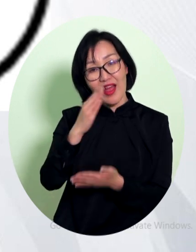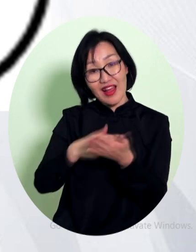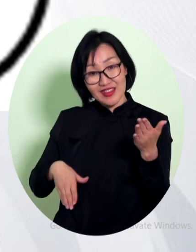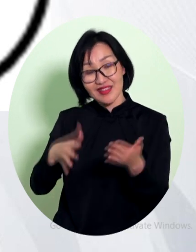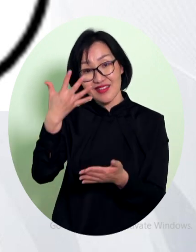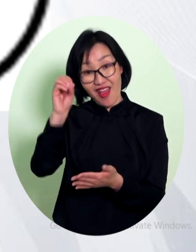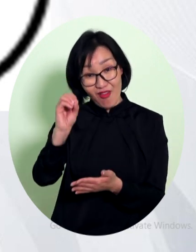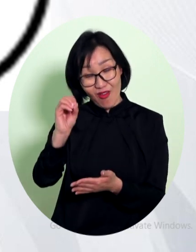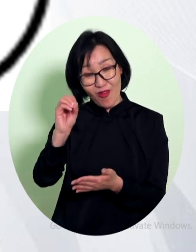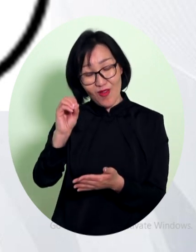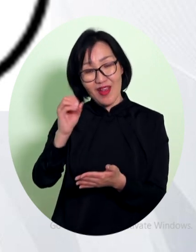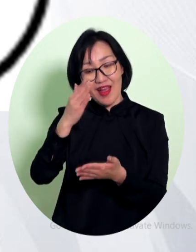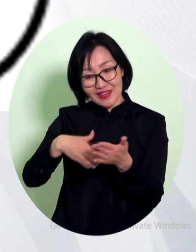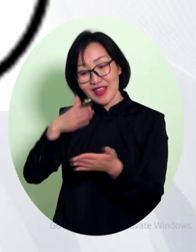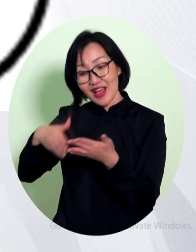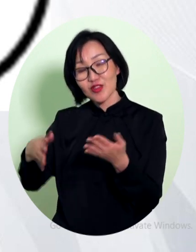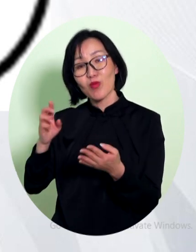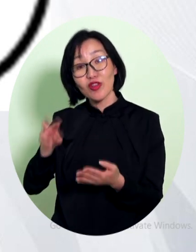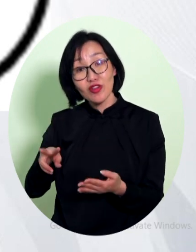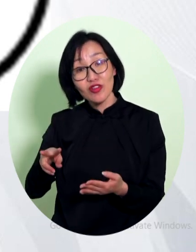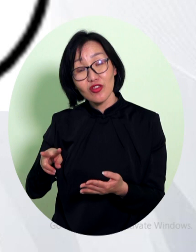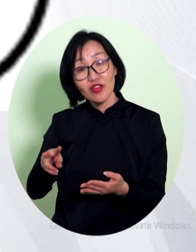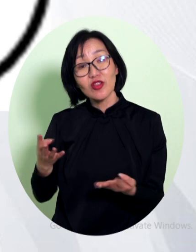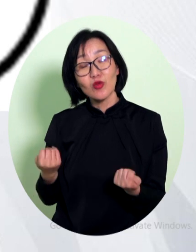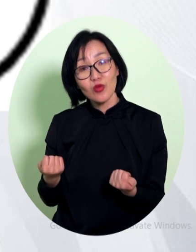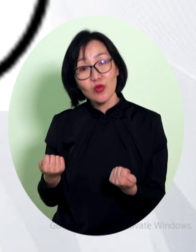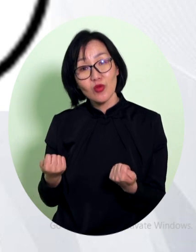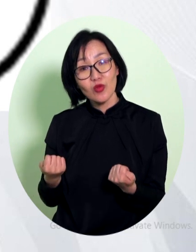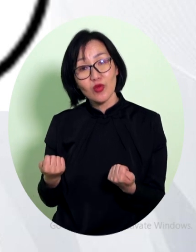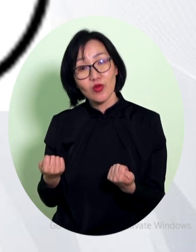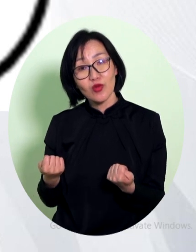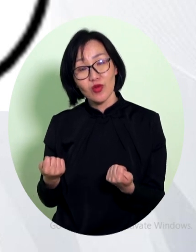Хагас нь 50. Хагасын хагас хэдэн хувь байх нь?